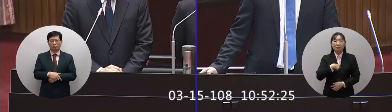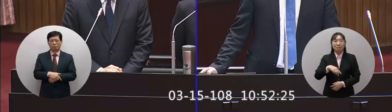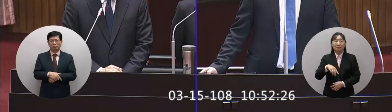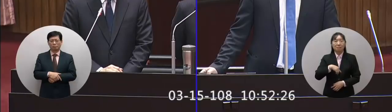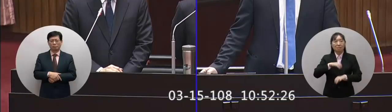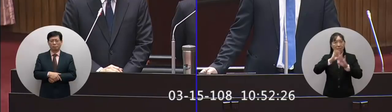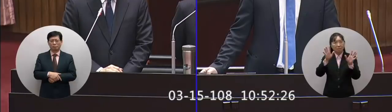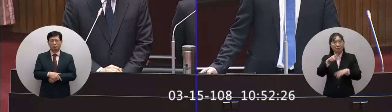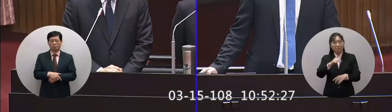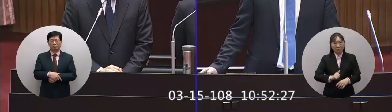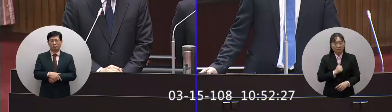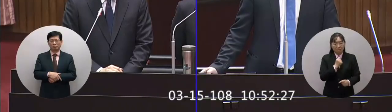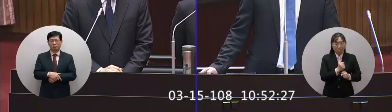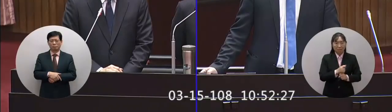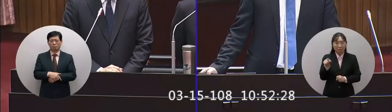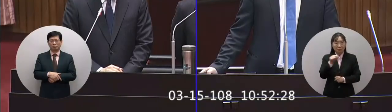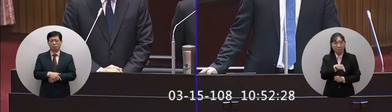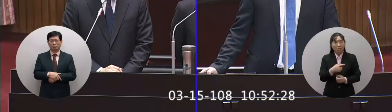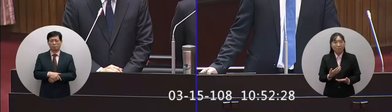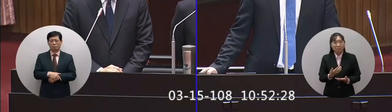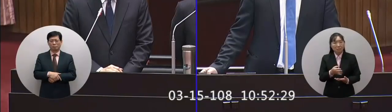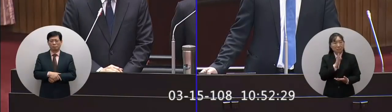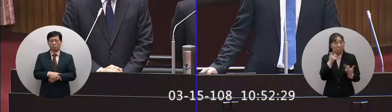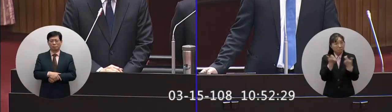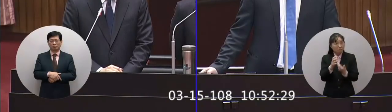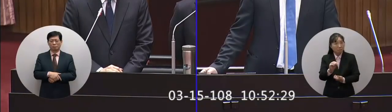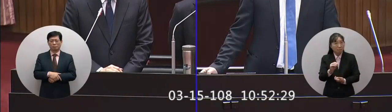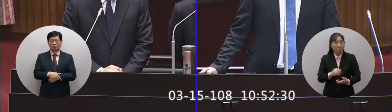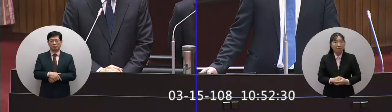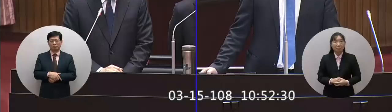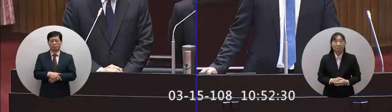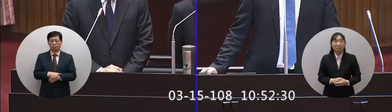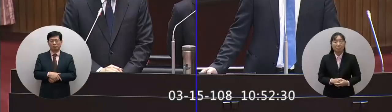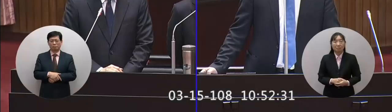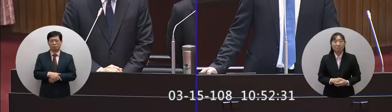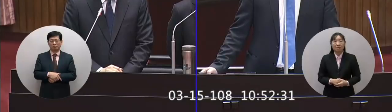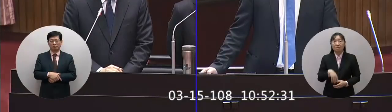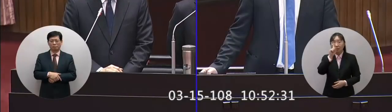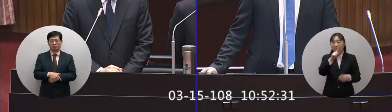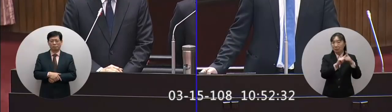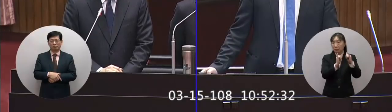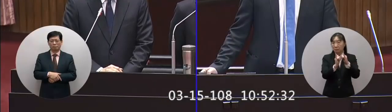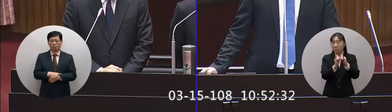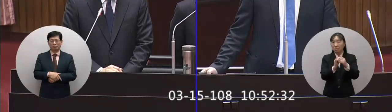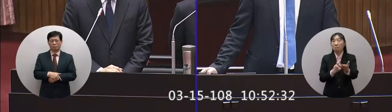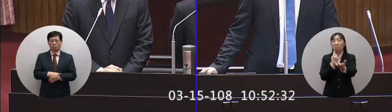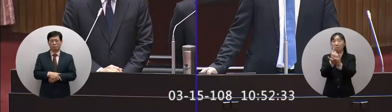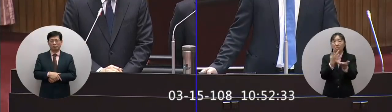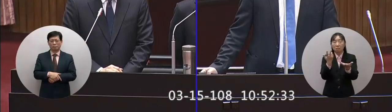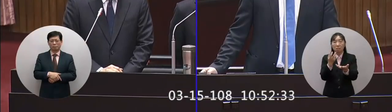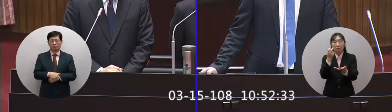誓跟实际上面的作为是不是有相符合？一个人民参与审判